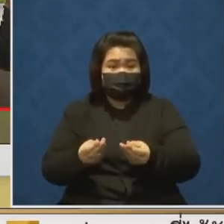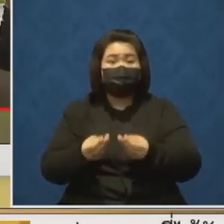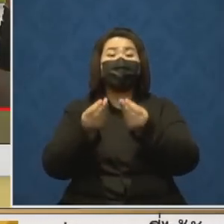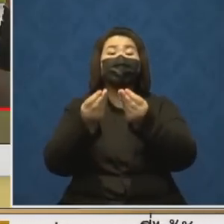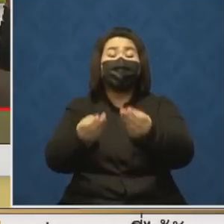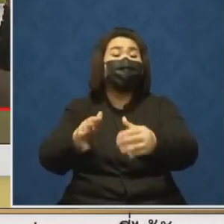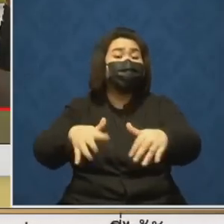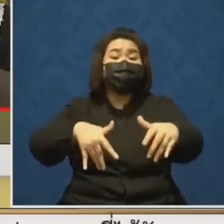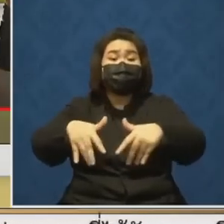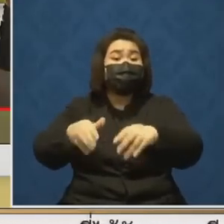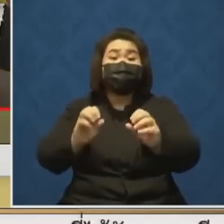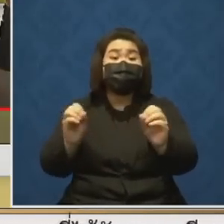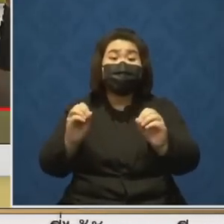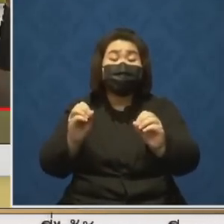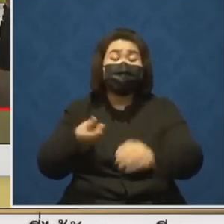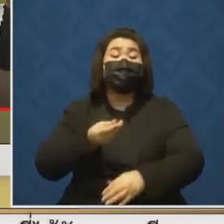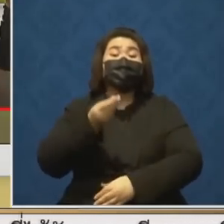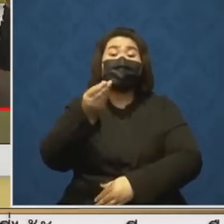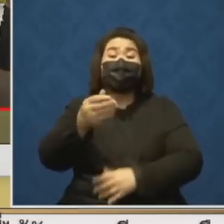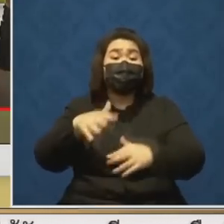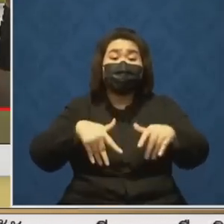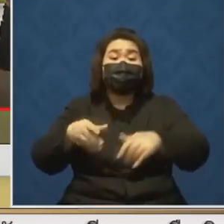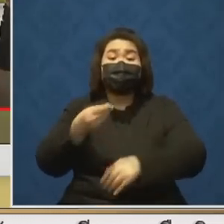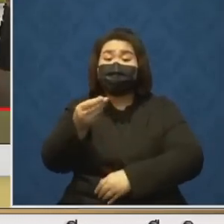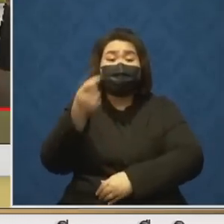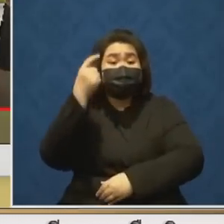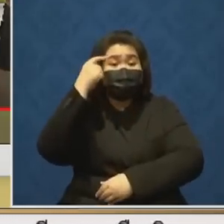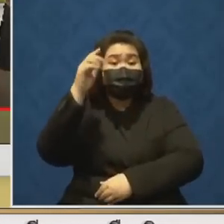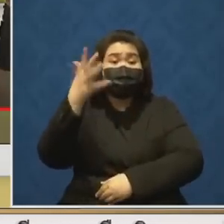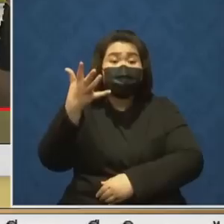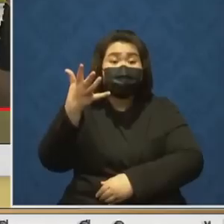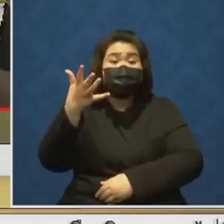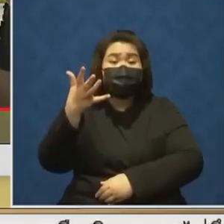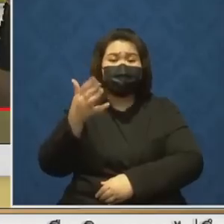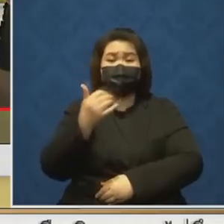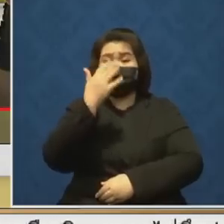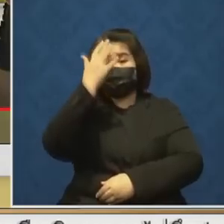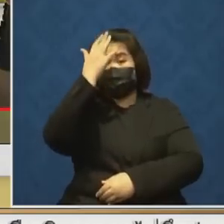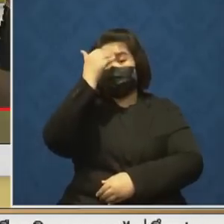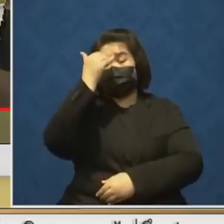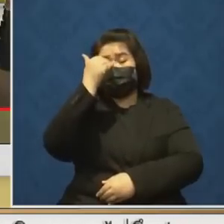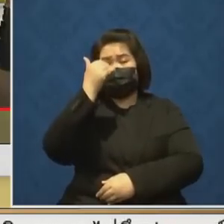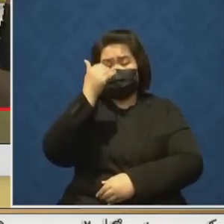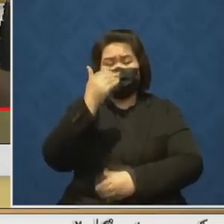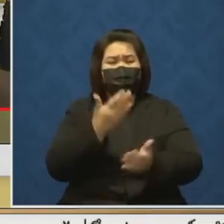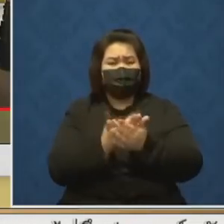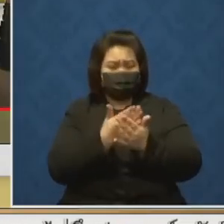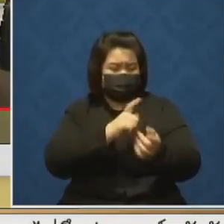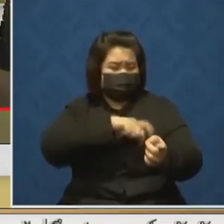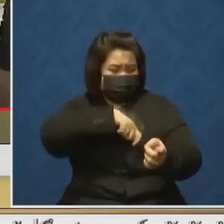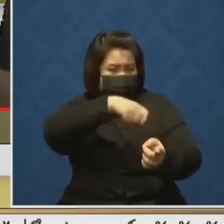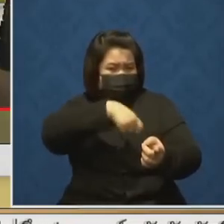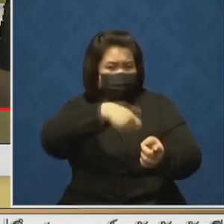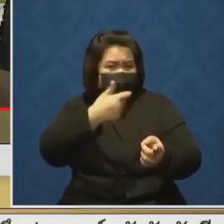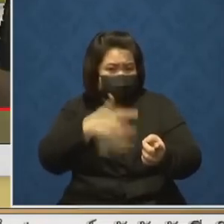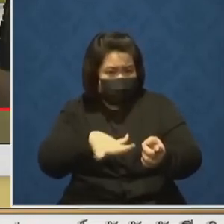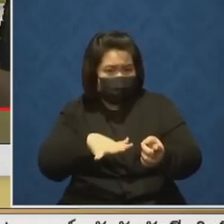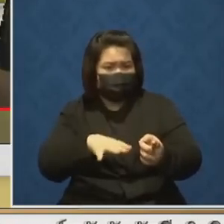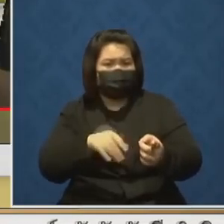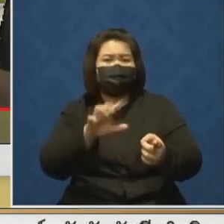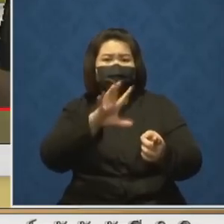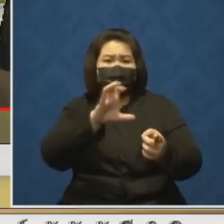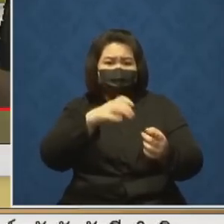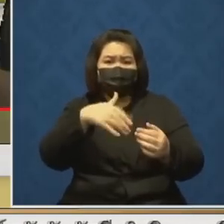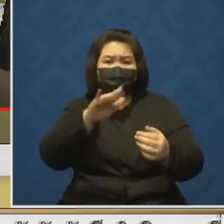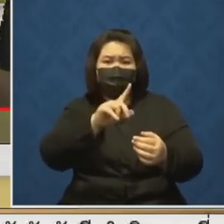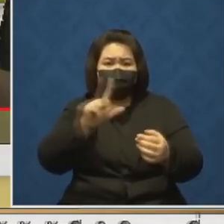ประโยภอื่นๆ ให้กพน้พระชาชนอยทำไมจะต้องยอมเสียเงินงบปมาณที่ใช้ไปแล้ต้เกืบ 600,000